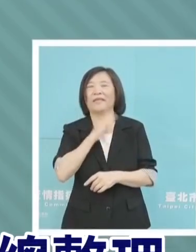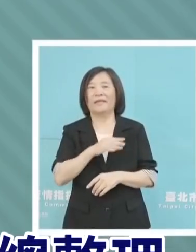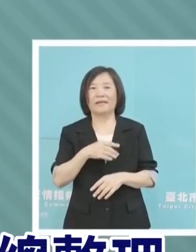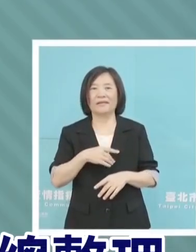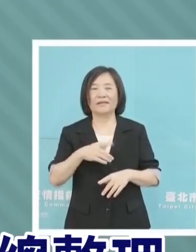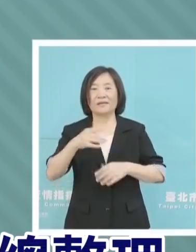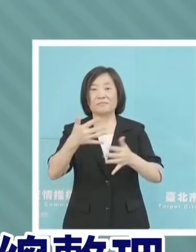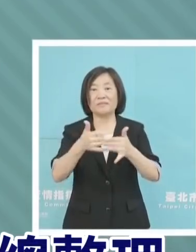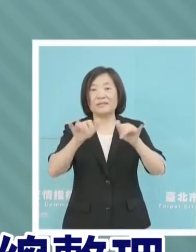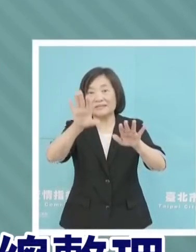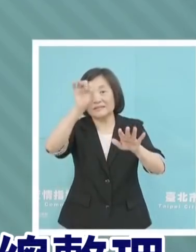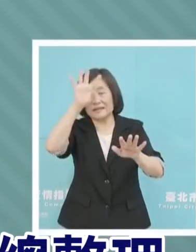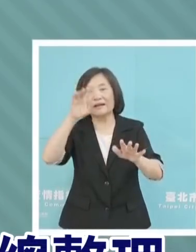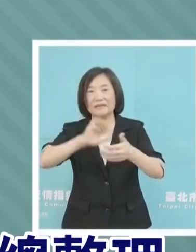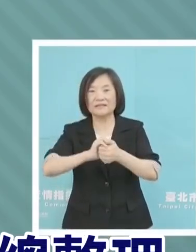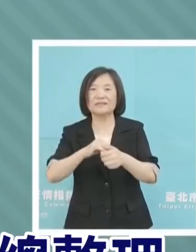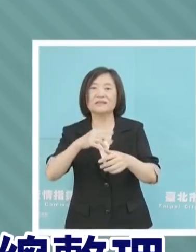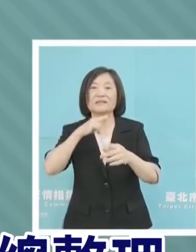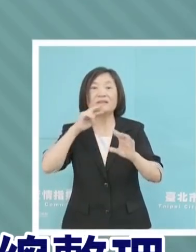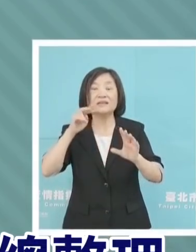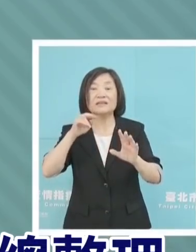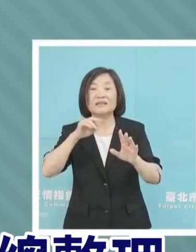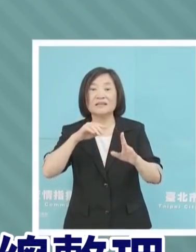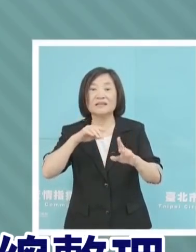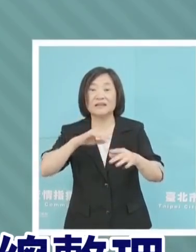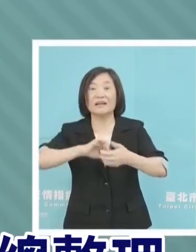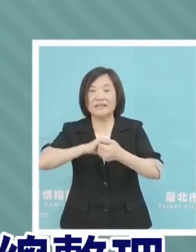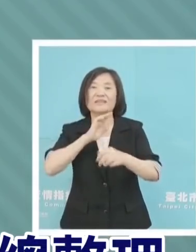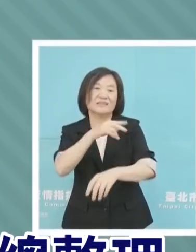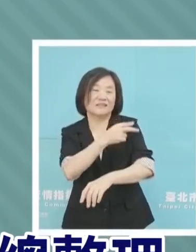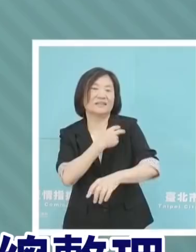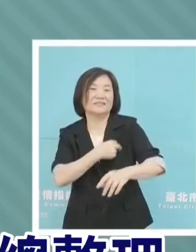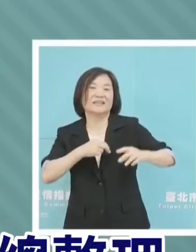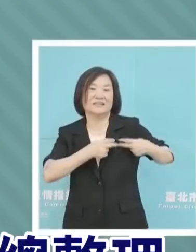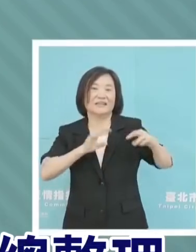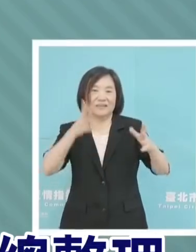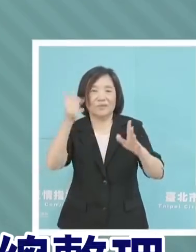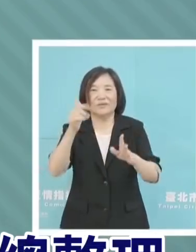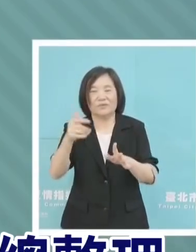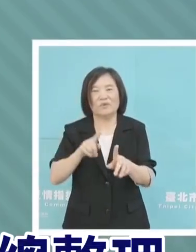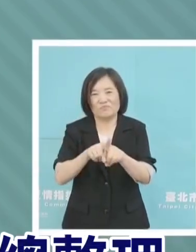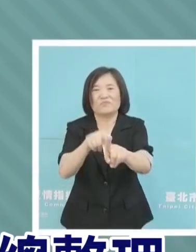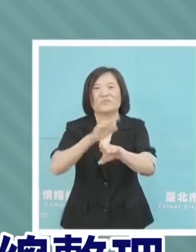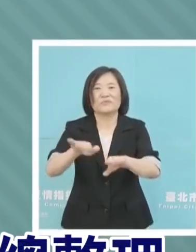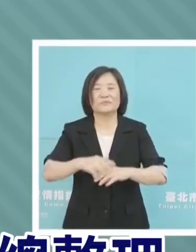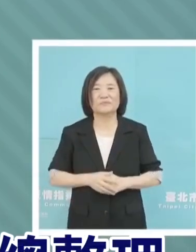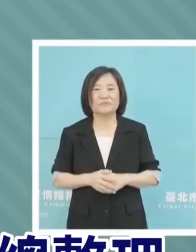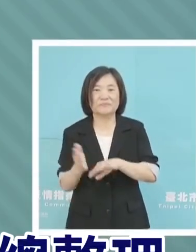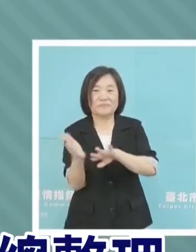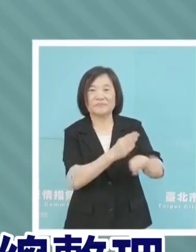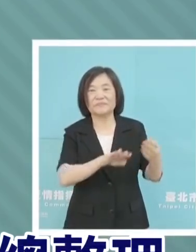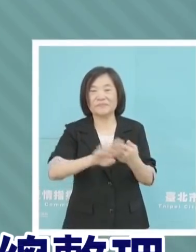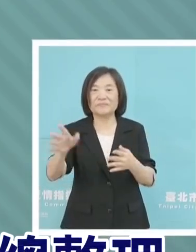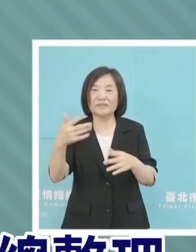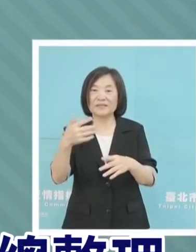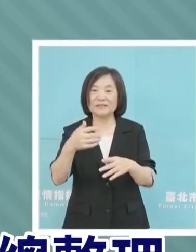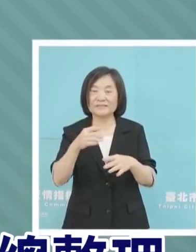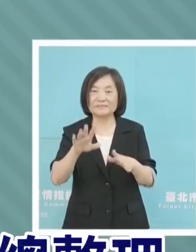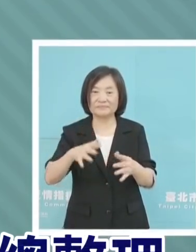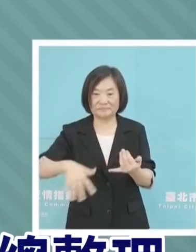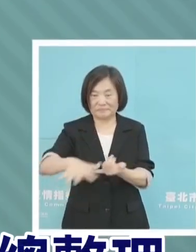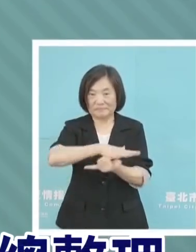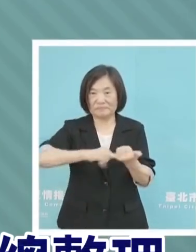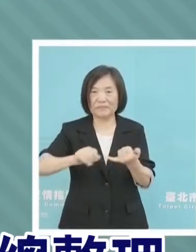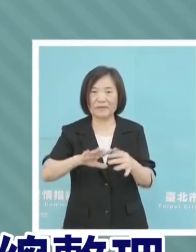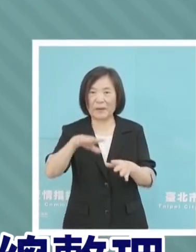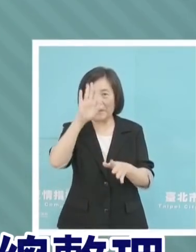官应该都会追随小英总统才对。 接下来是民视新闻陈信伟提问：全台疫情都逐